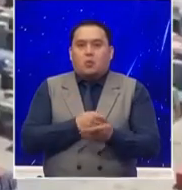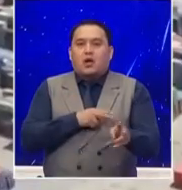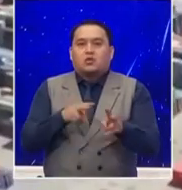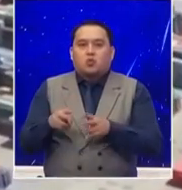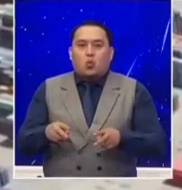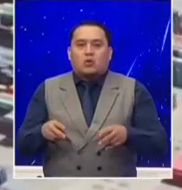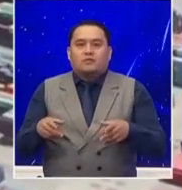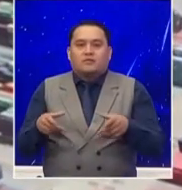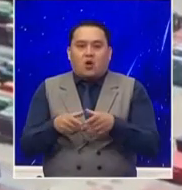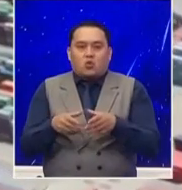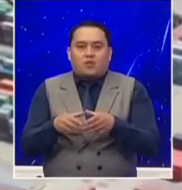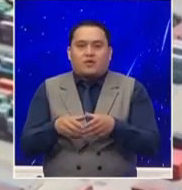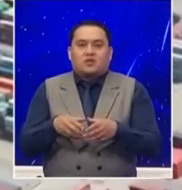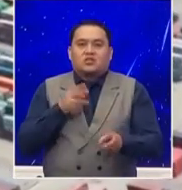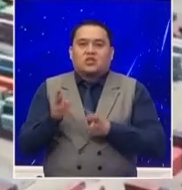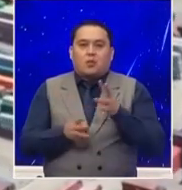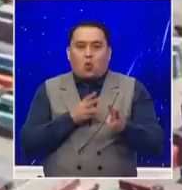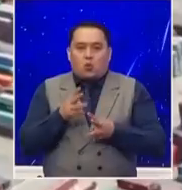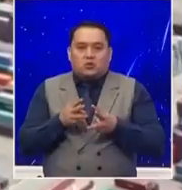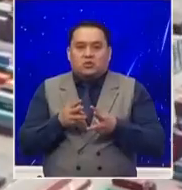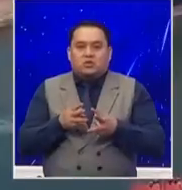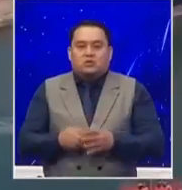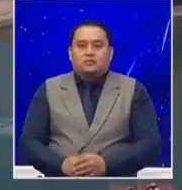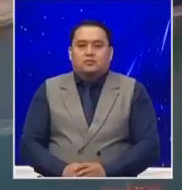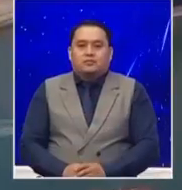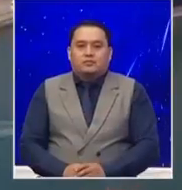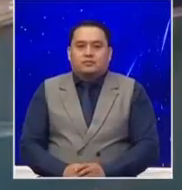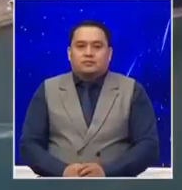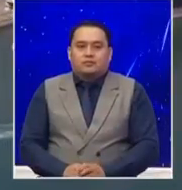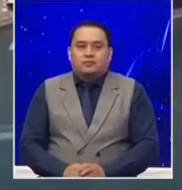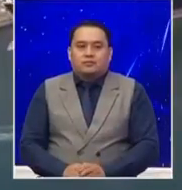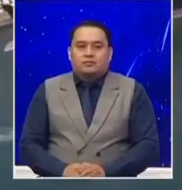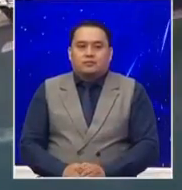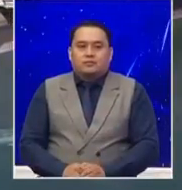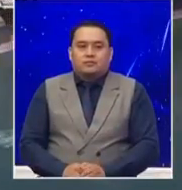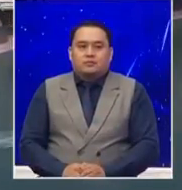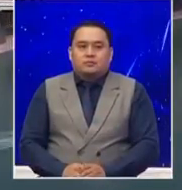контроль пандемии, монетарному стимулированию и зарубежному потребительскому спросу.